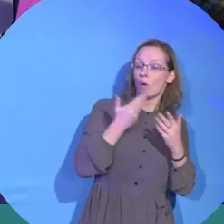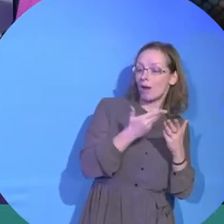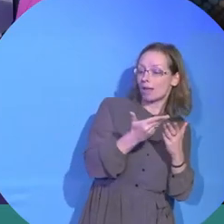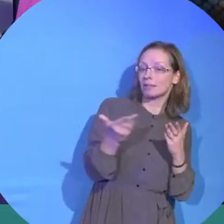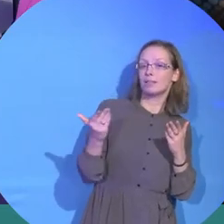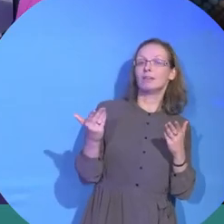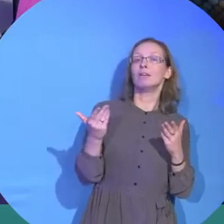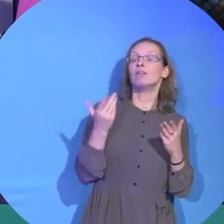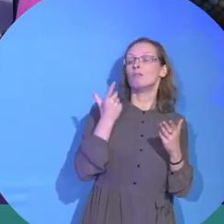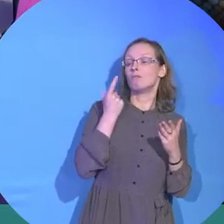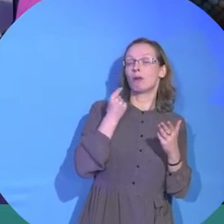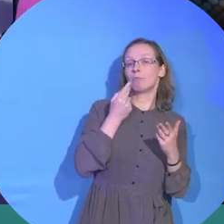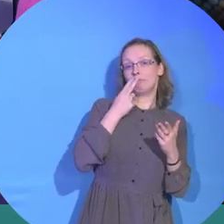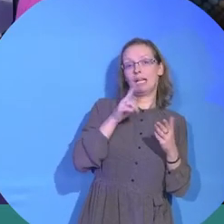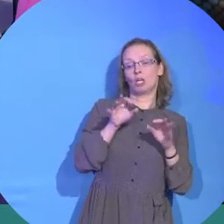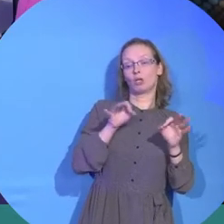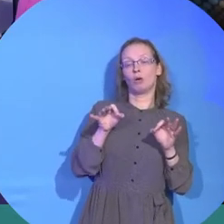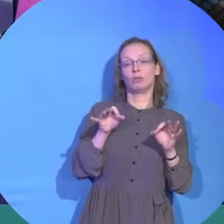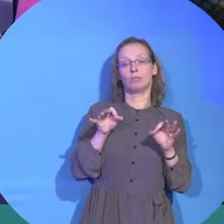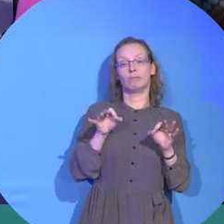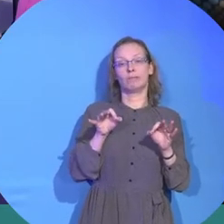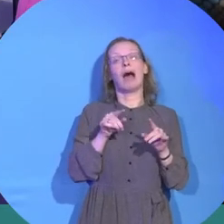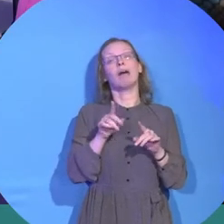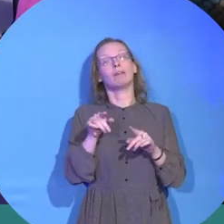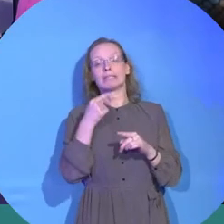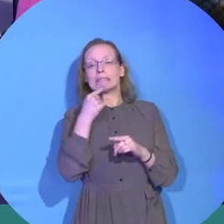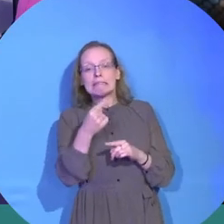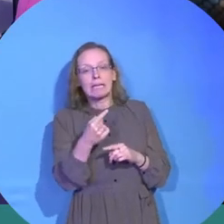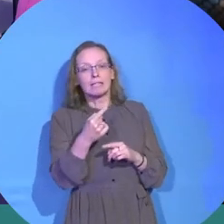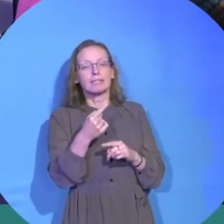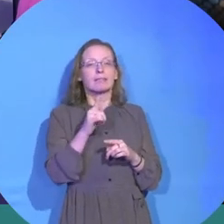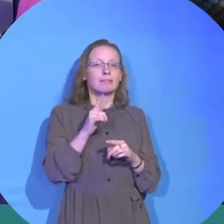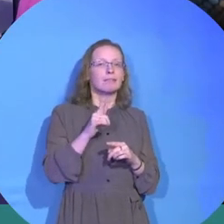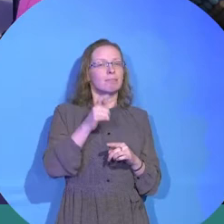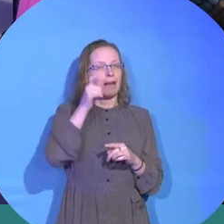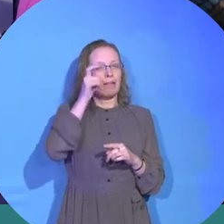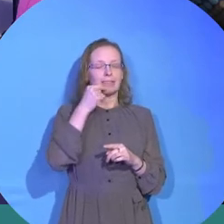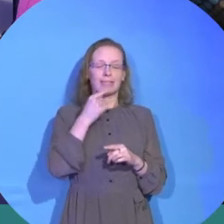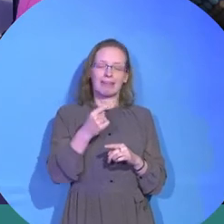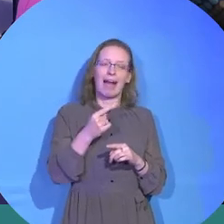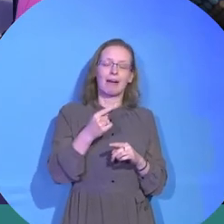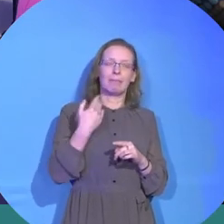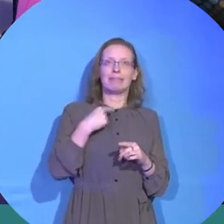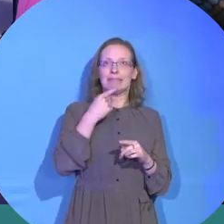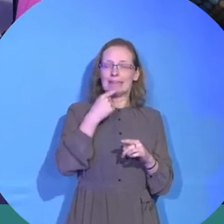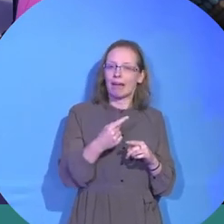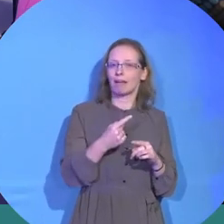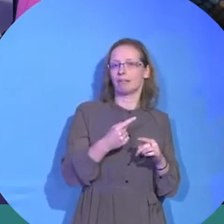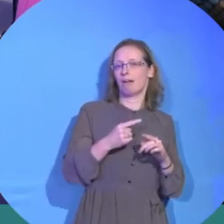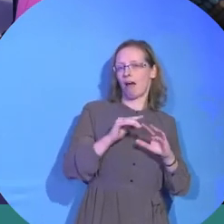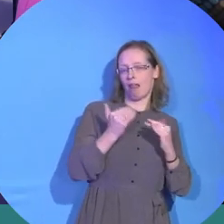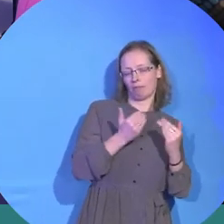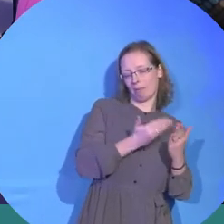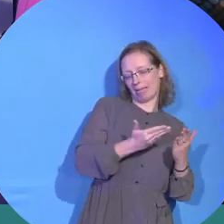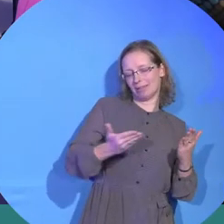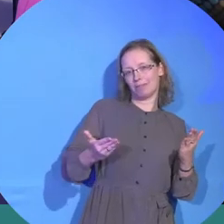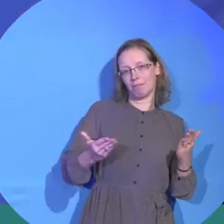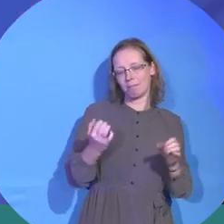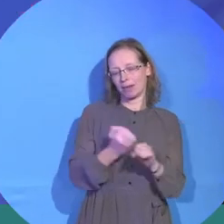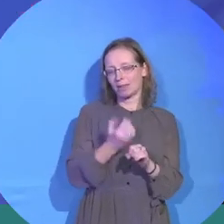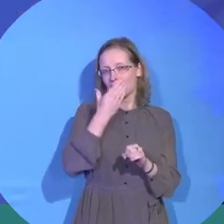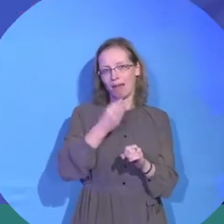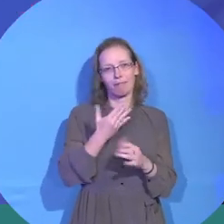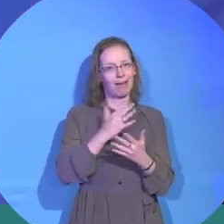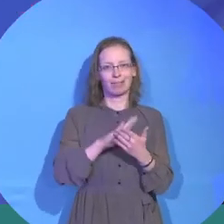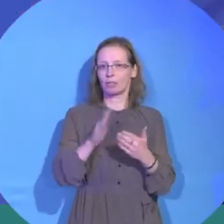kiezen. Dat wordt gezegd, maar dat is niet zo. Tegelijkertijd stellen we vast dat het heel vaak niet gebeurt. Nee. Mm-hmm. En overigens, ook huisartsen vinden het vaak